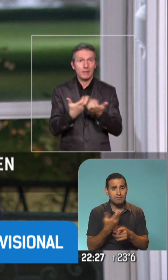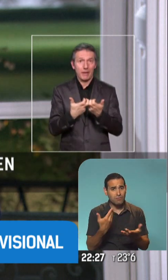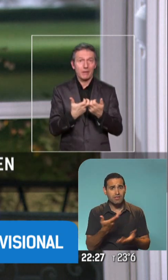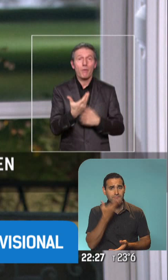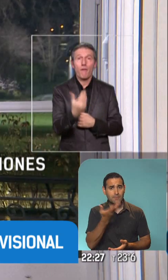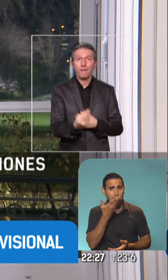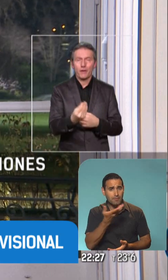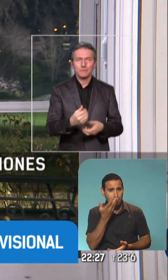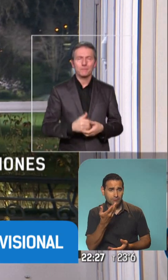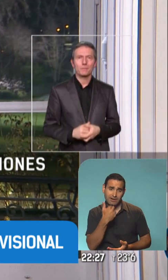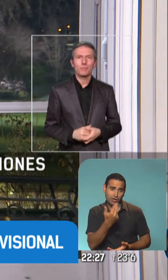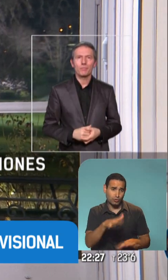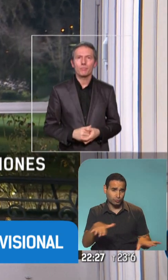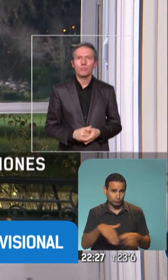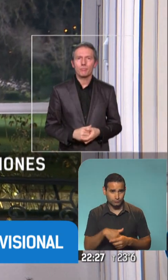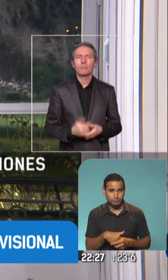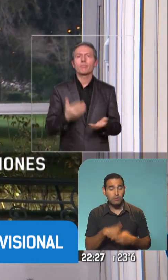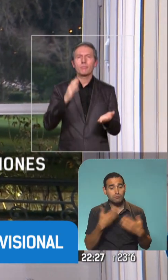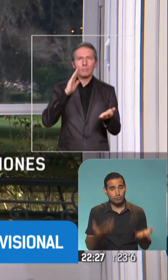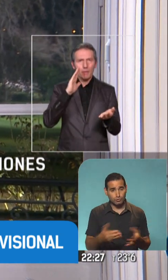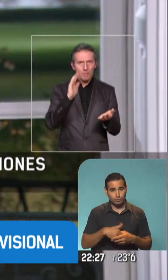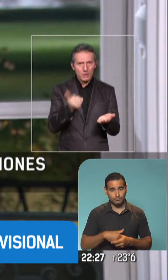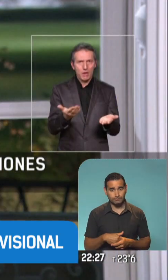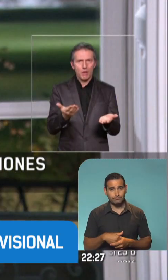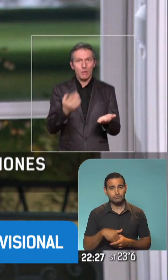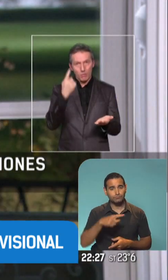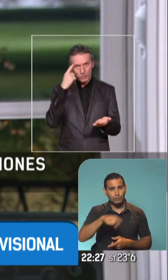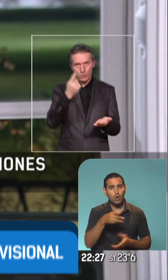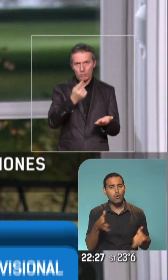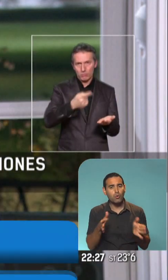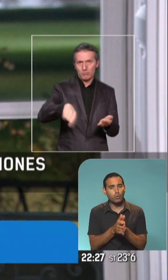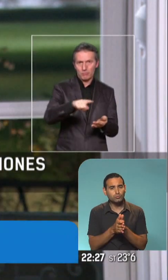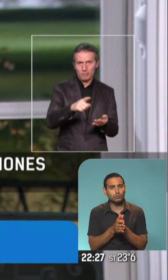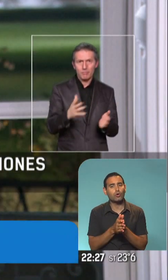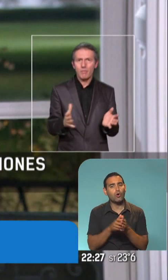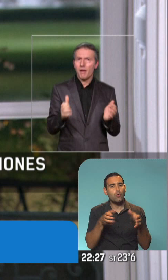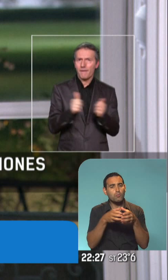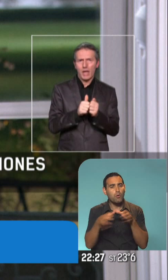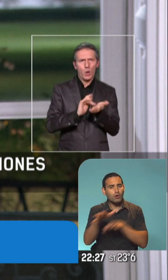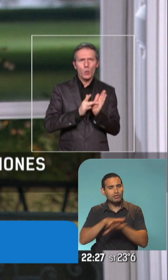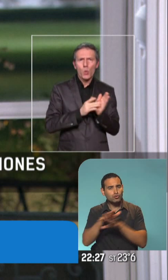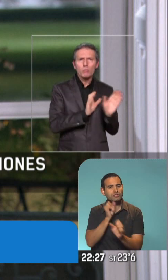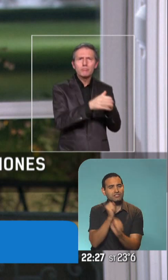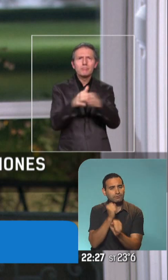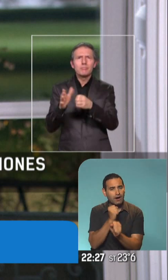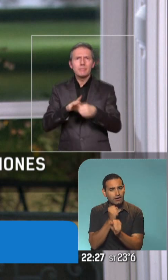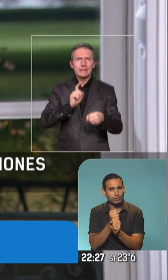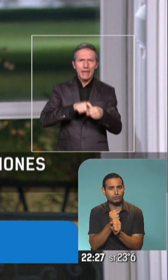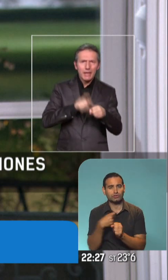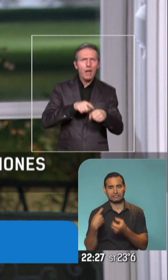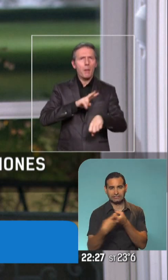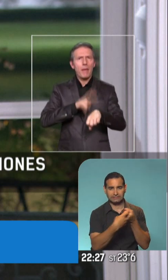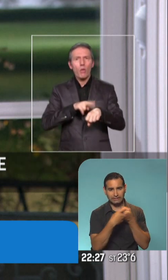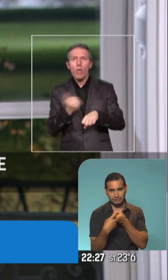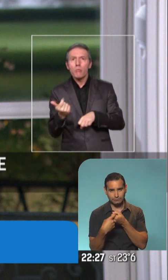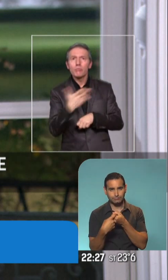enfants. C'est pourquoi, pour vous, avec les organisations syndicales et patronales qui le